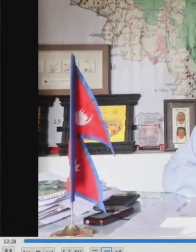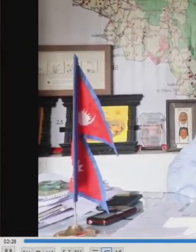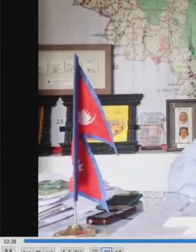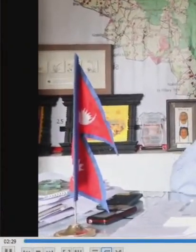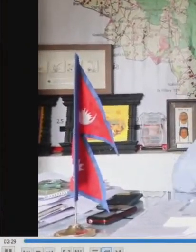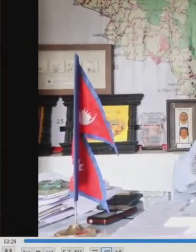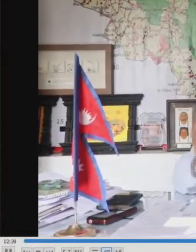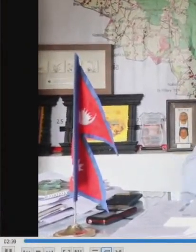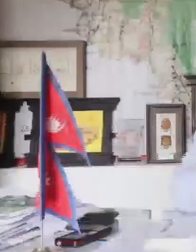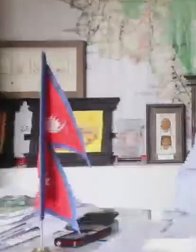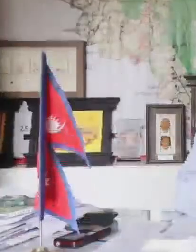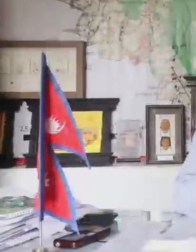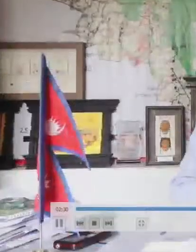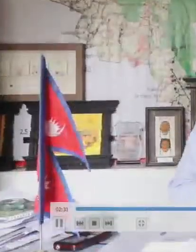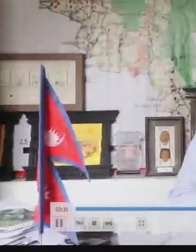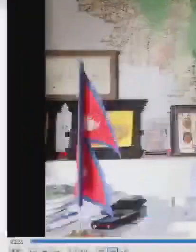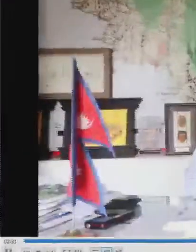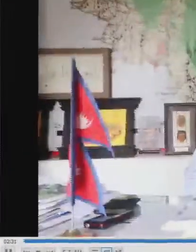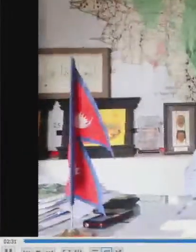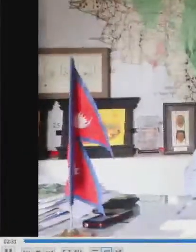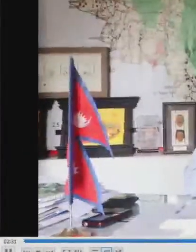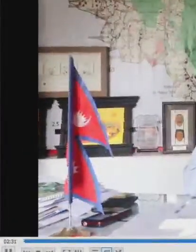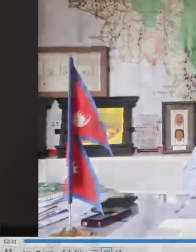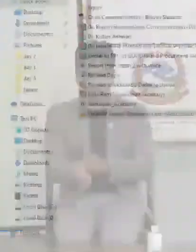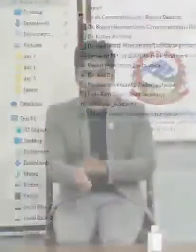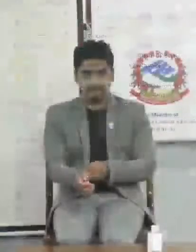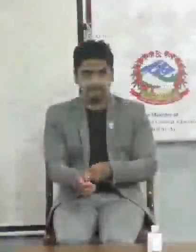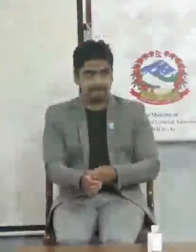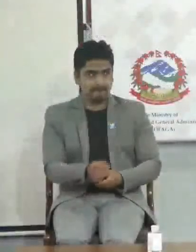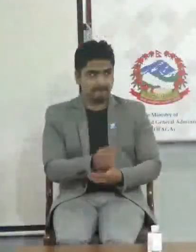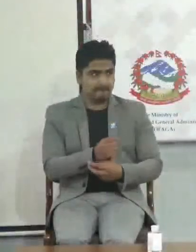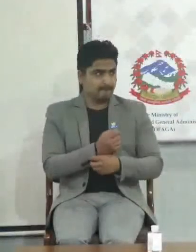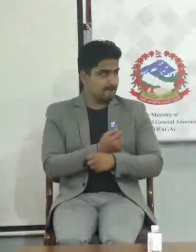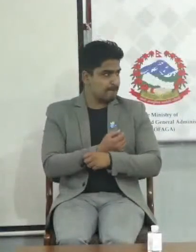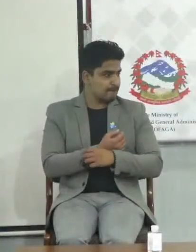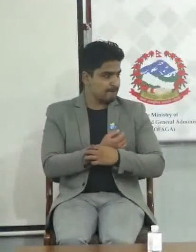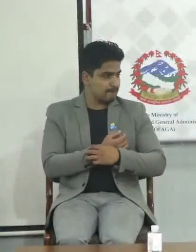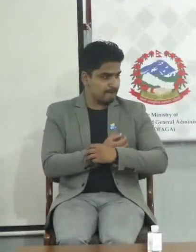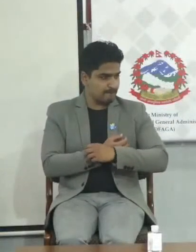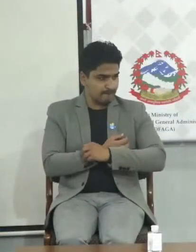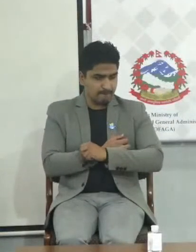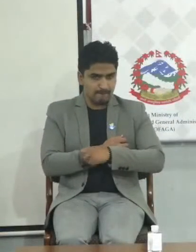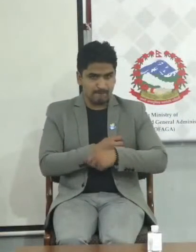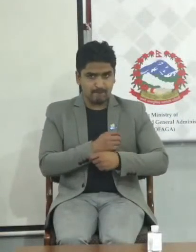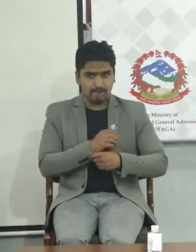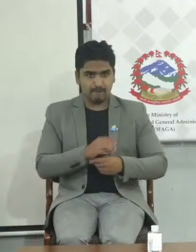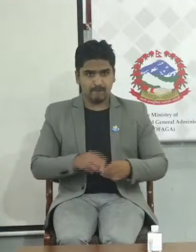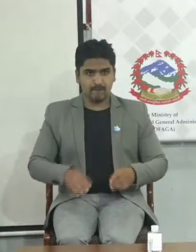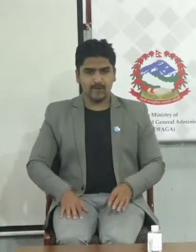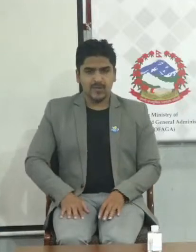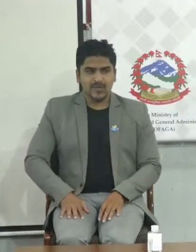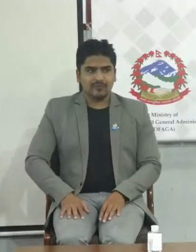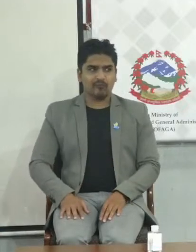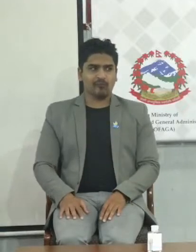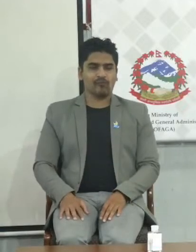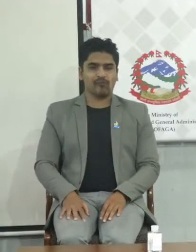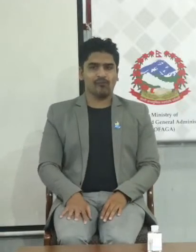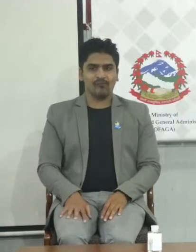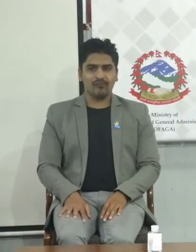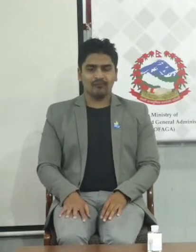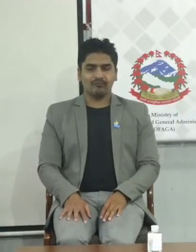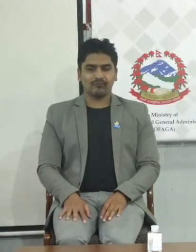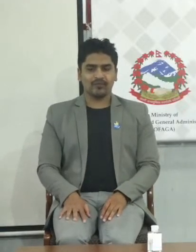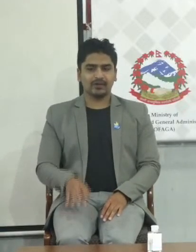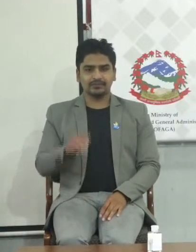कुरा। अब हाम्रो सेसनलाई अगाडि बढाउनको लागि म यो सेसनमा रहेको छ सूचना पहिचान र सञ्चारको